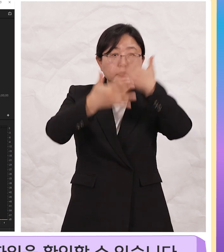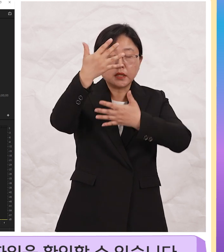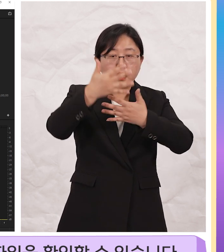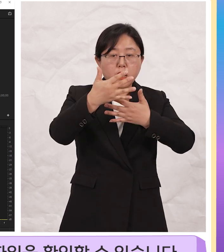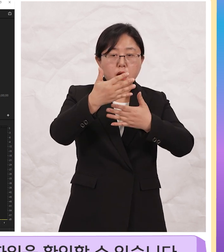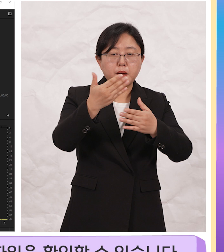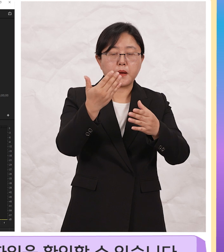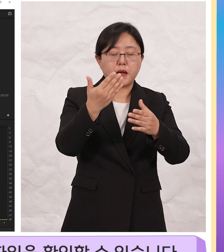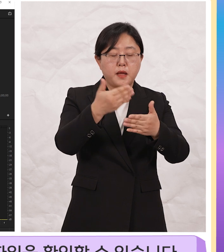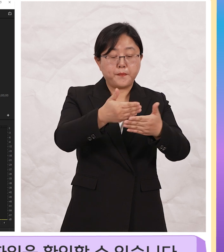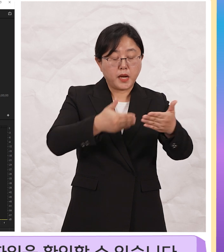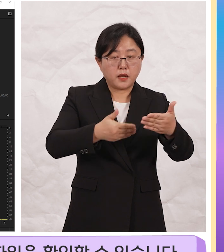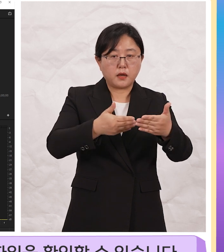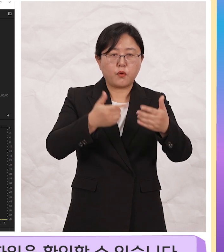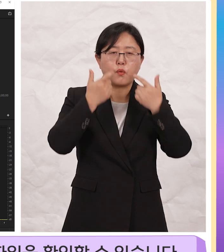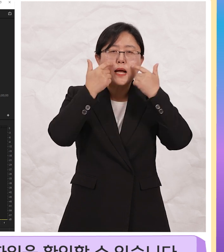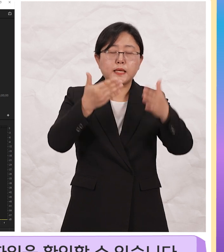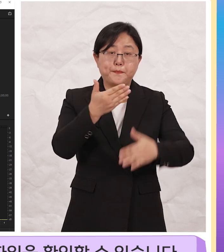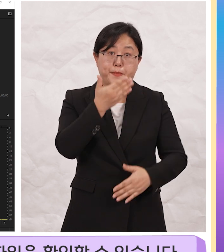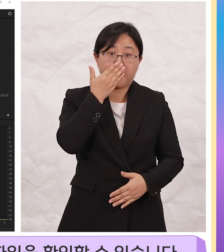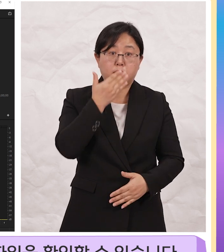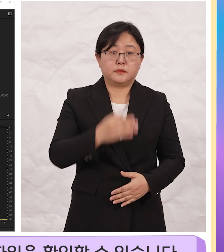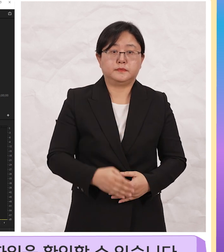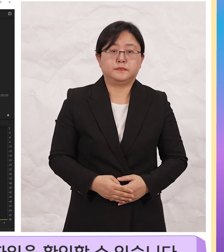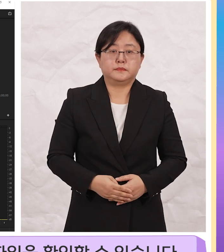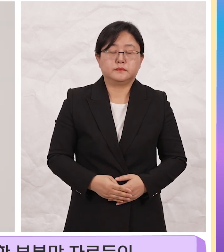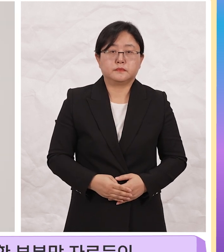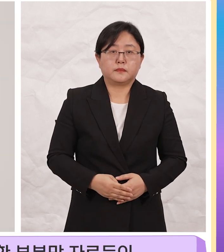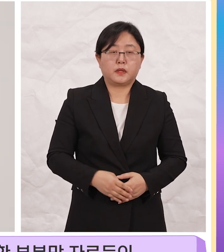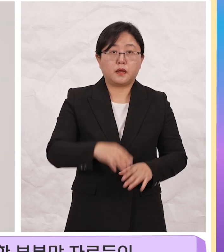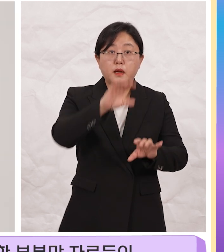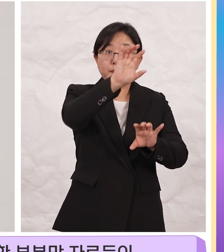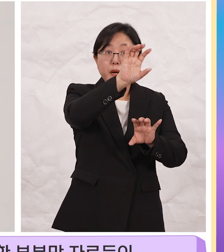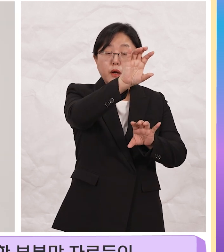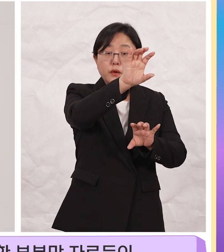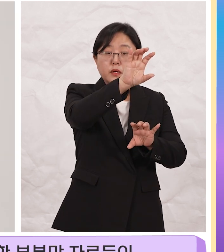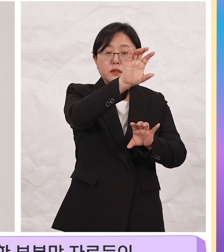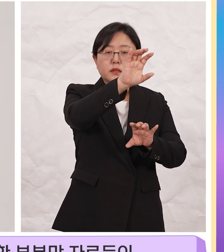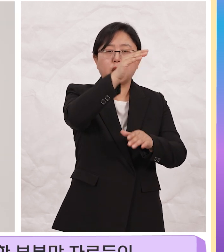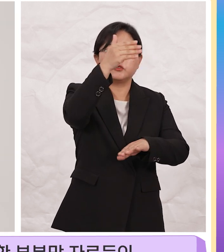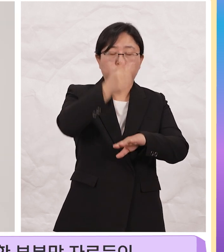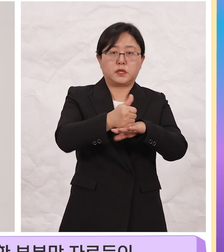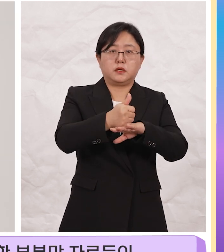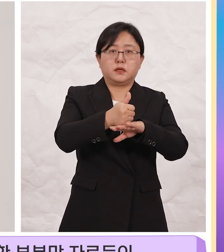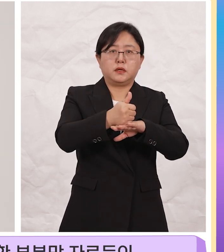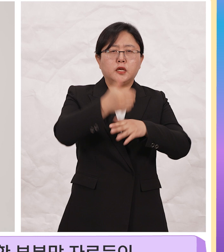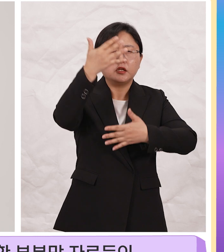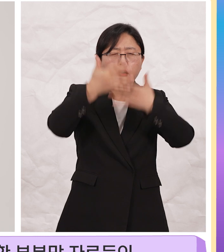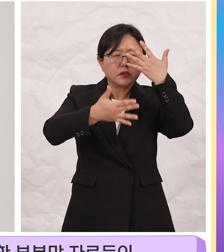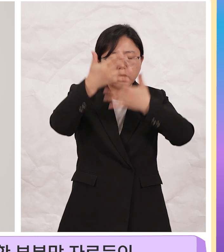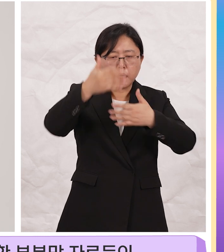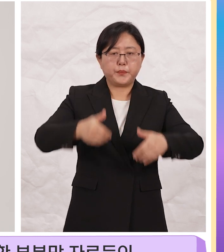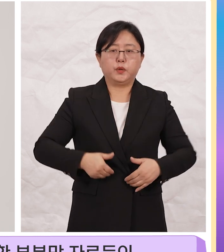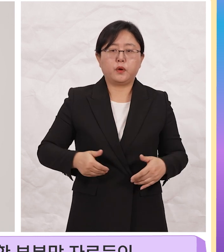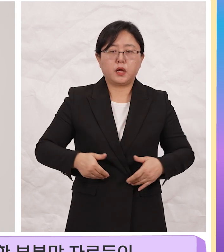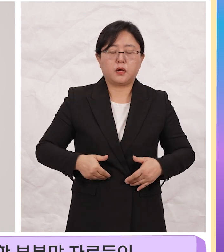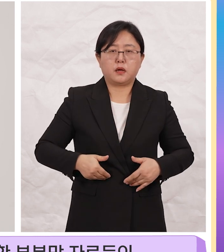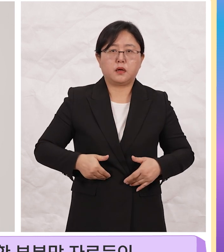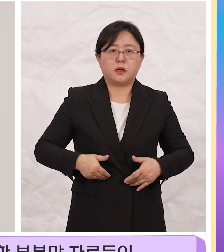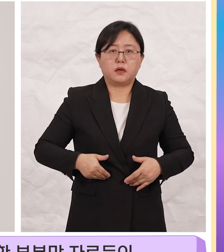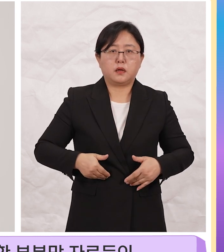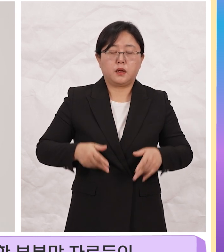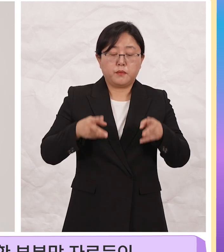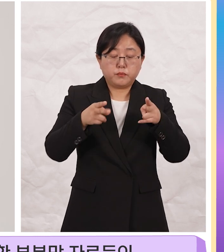이 동영상 파일들을 자유롭게 확인할 수 있습니다. 소스 패널에서는 나중에 영상에서